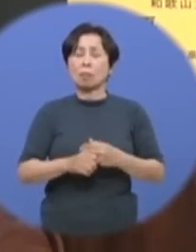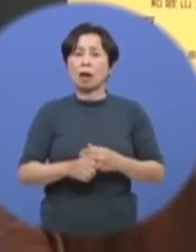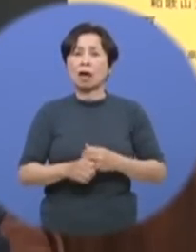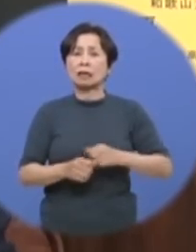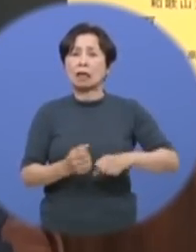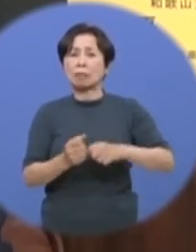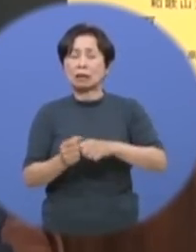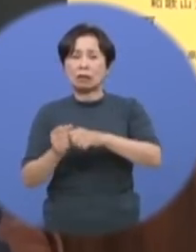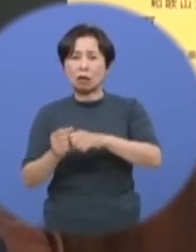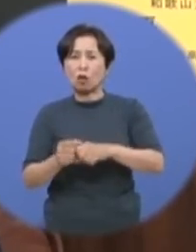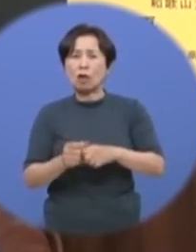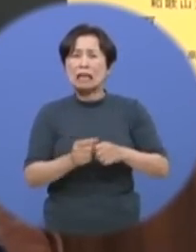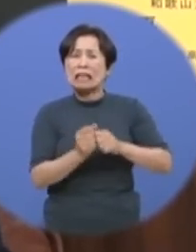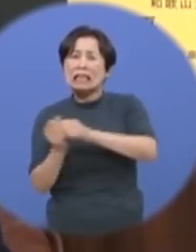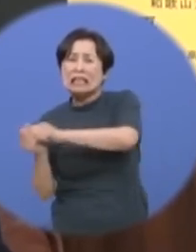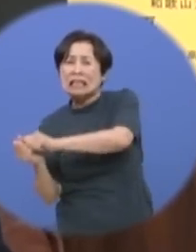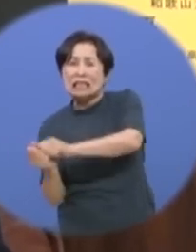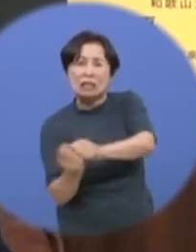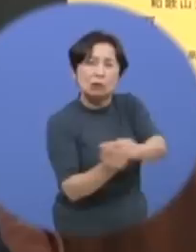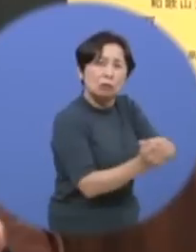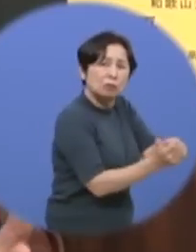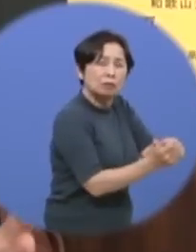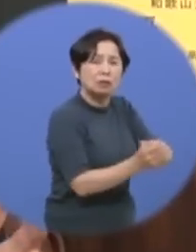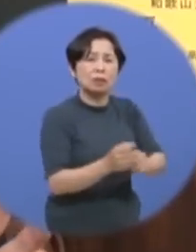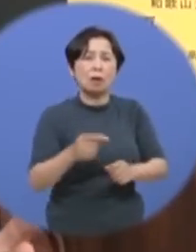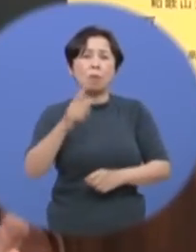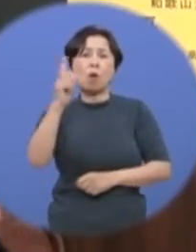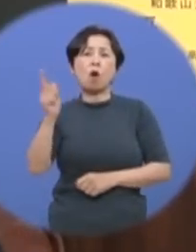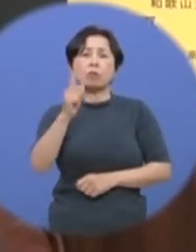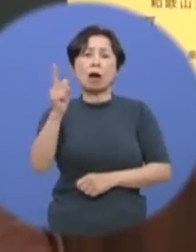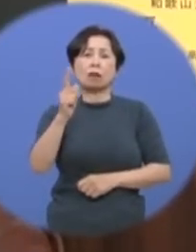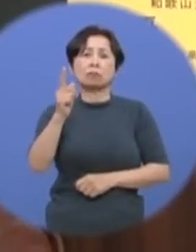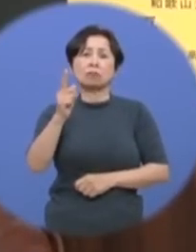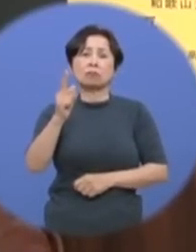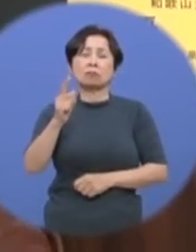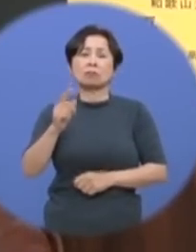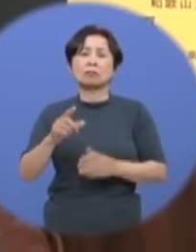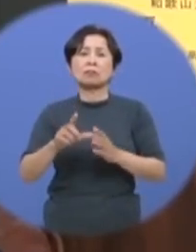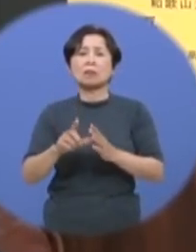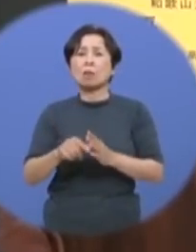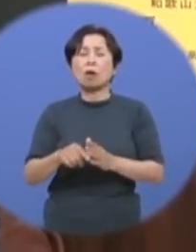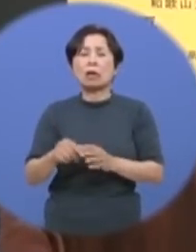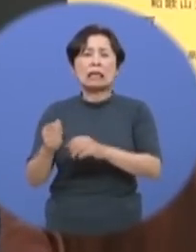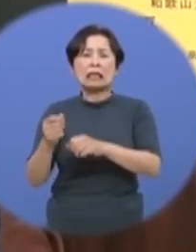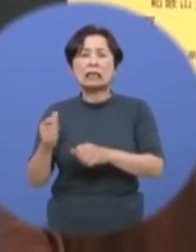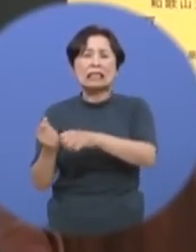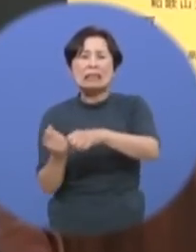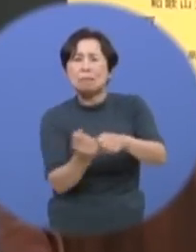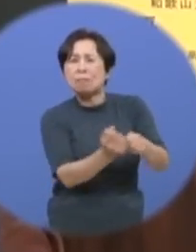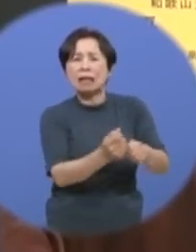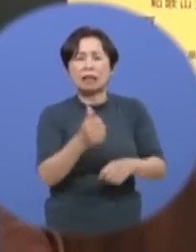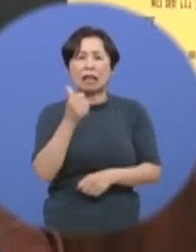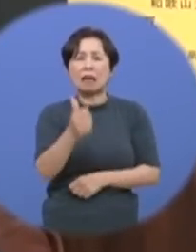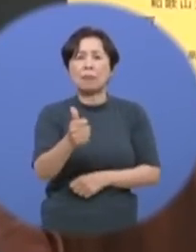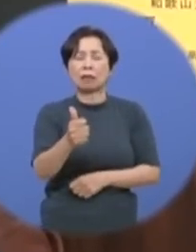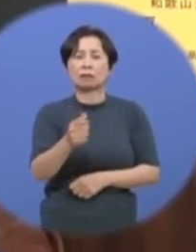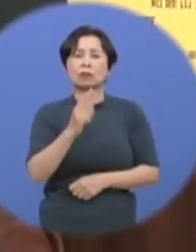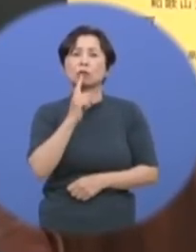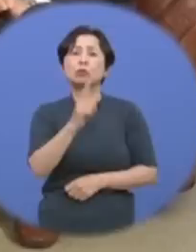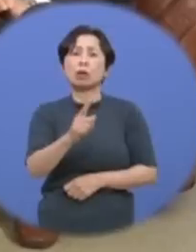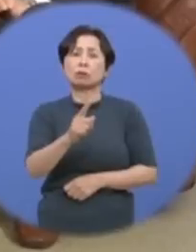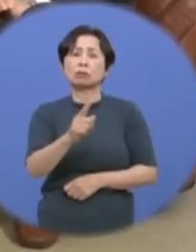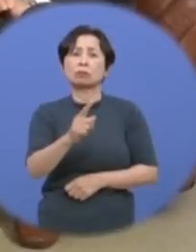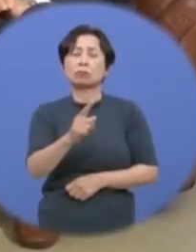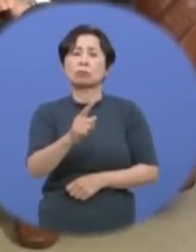が引っ張ってほら打ったとでそのうち選手を育てていく中で引っ張ったら方もらうてるっていうのわかってるわけですね